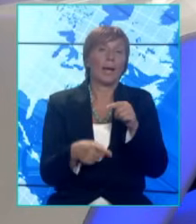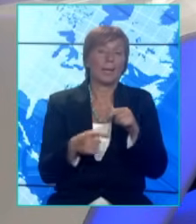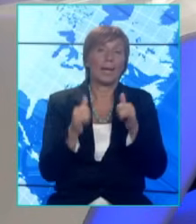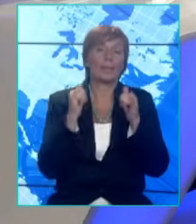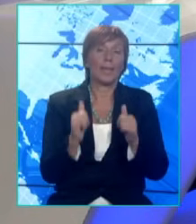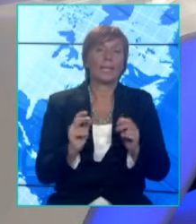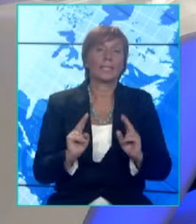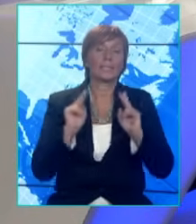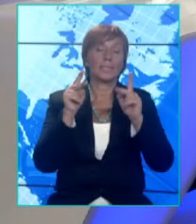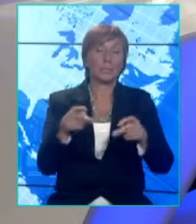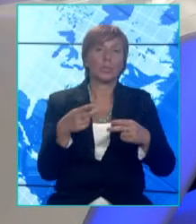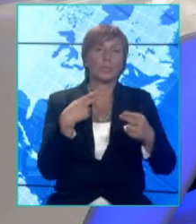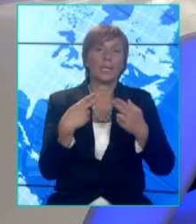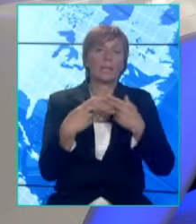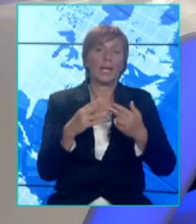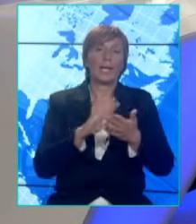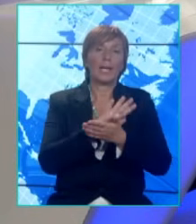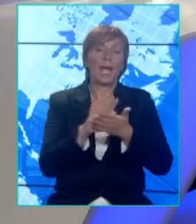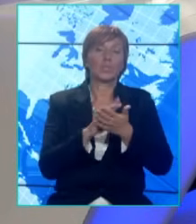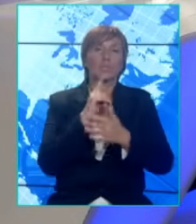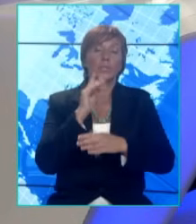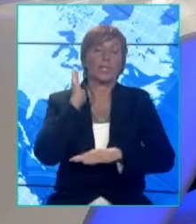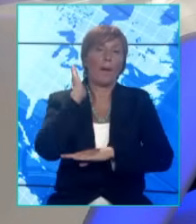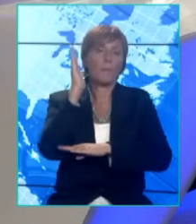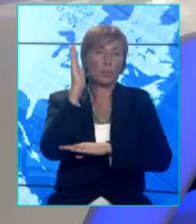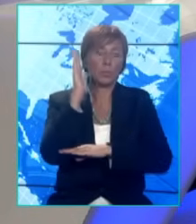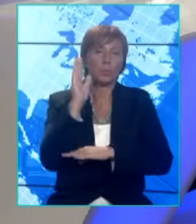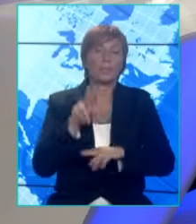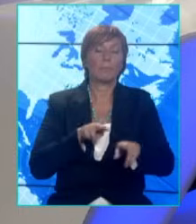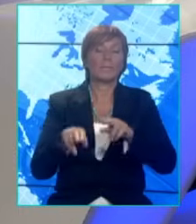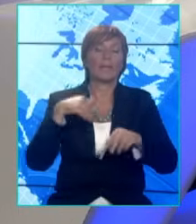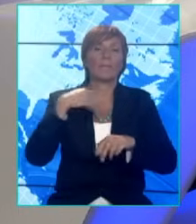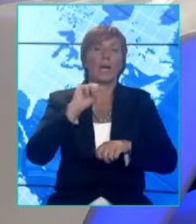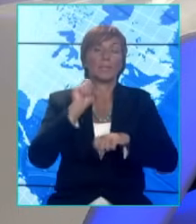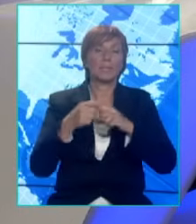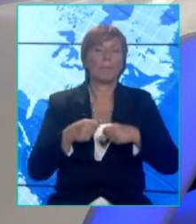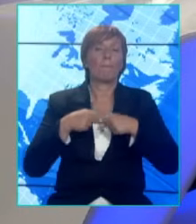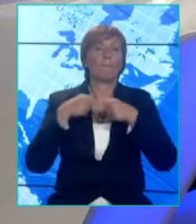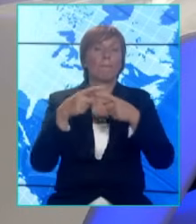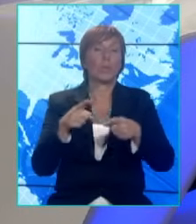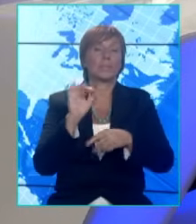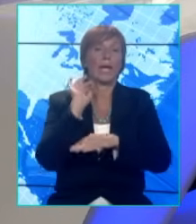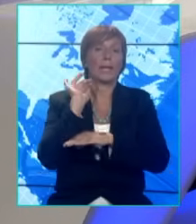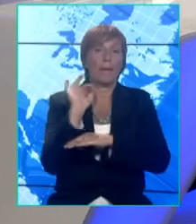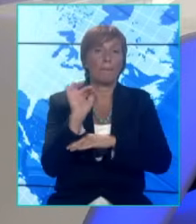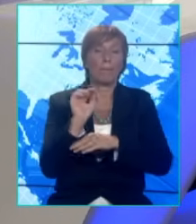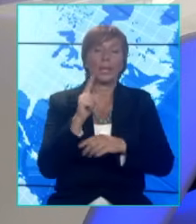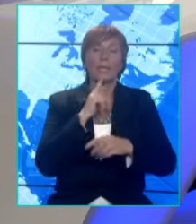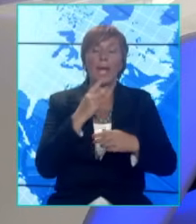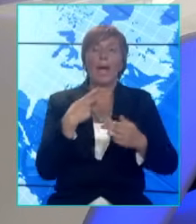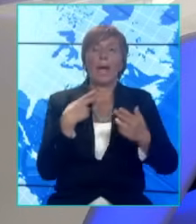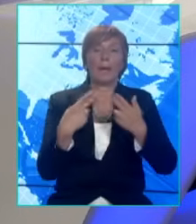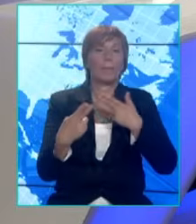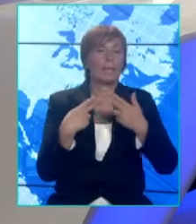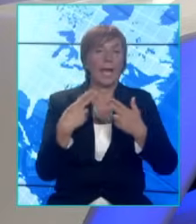iz Mostara sa konferencije Dijalog za budućnost upravo u organizaciji Ministarstva vanjskih poslova poslana je poruka da upravo dijalog nema